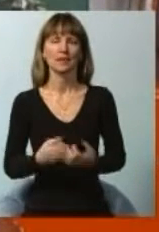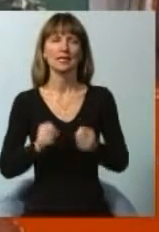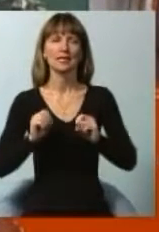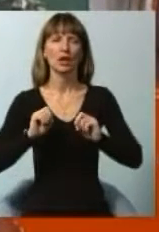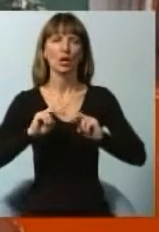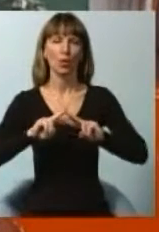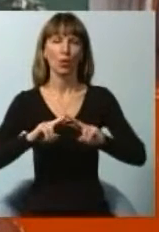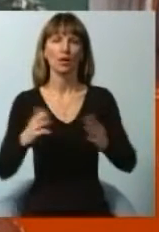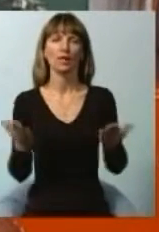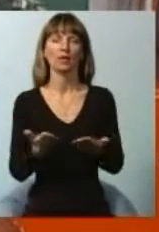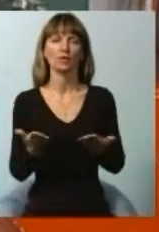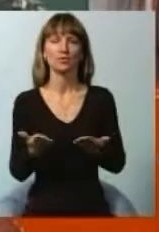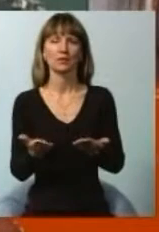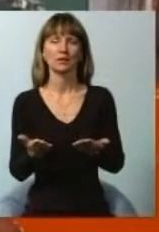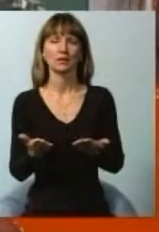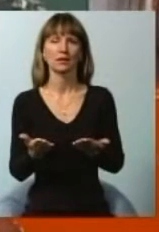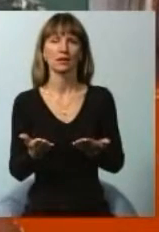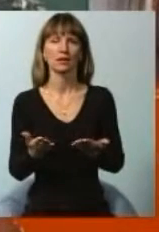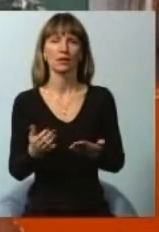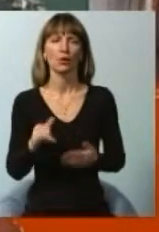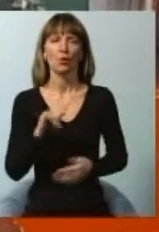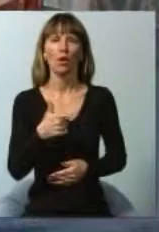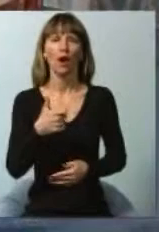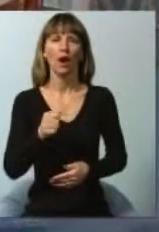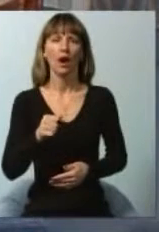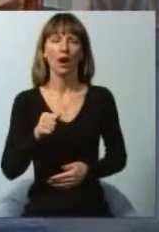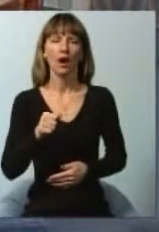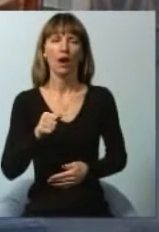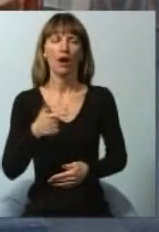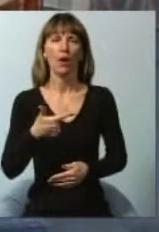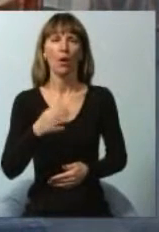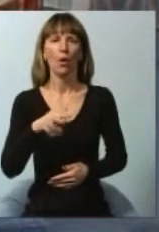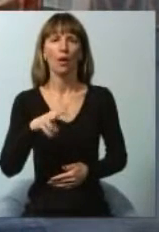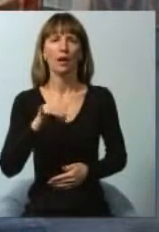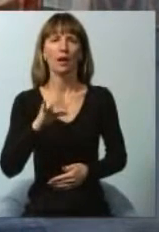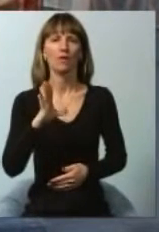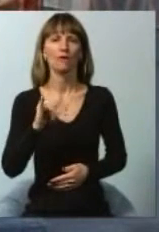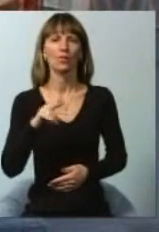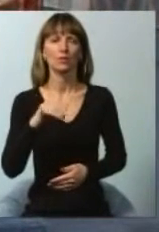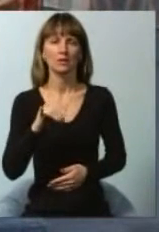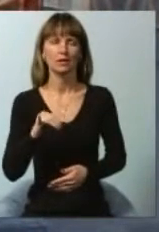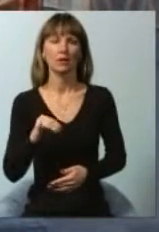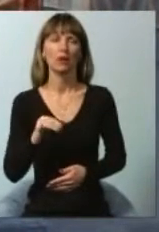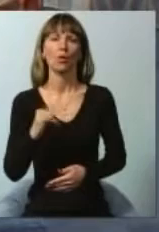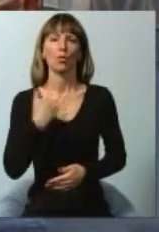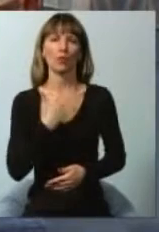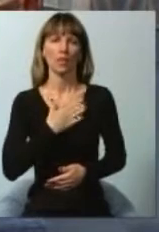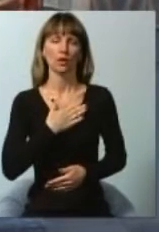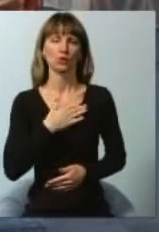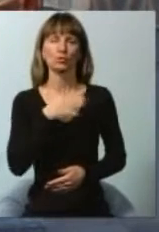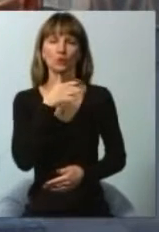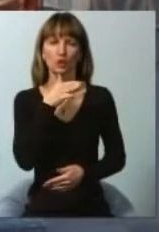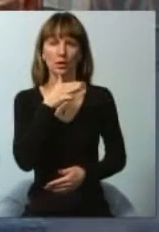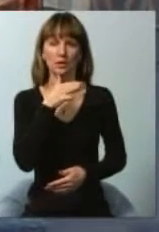якось у Голлівуді. Так, так. Або навіть не в тому ж самому Голлівуді, навіть у нашому часі, у